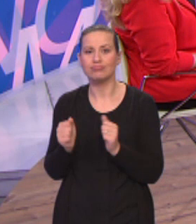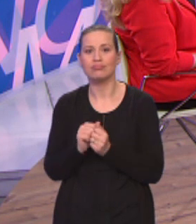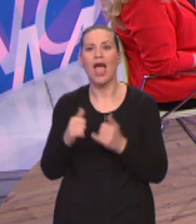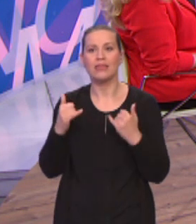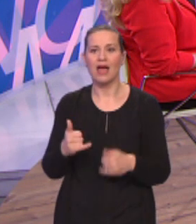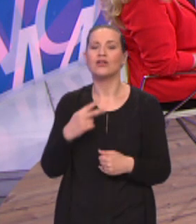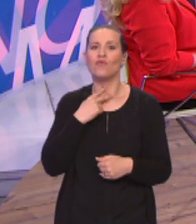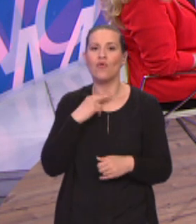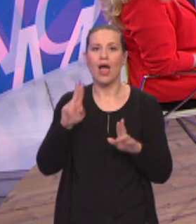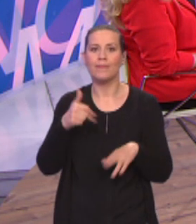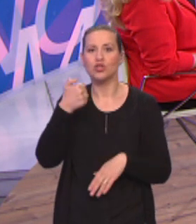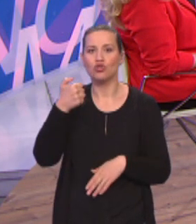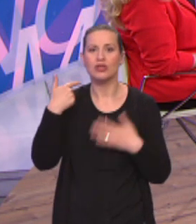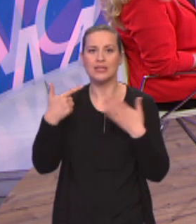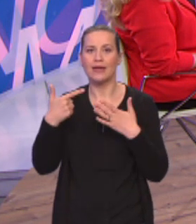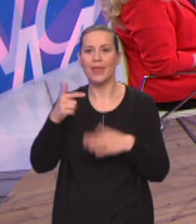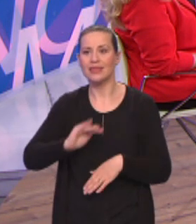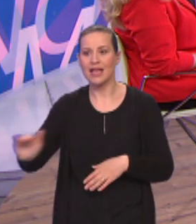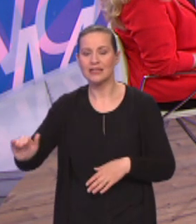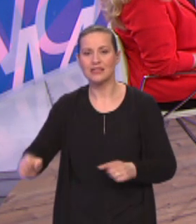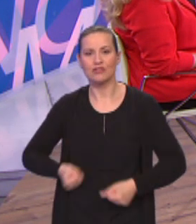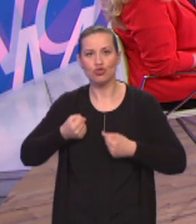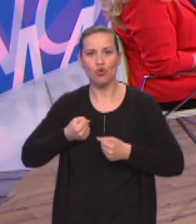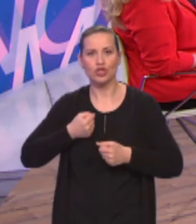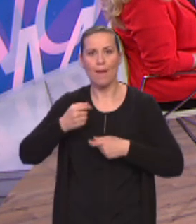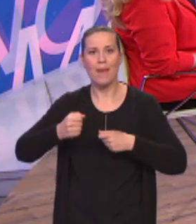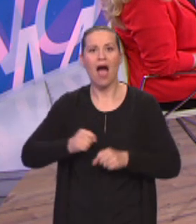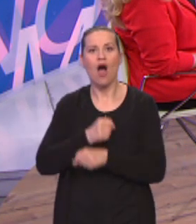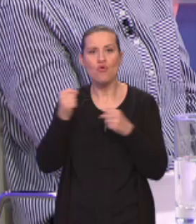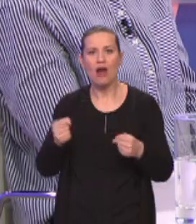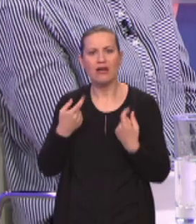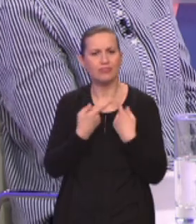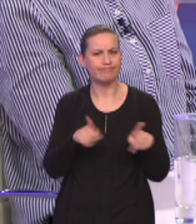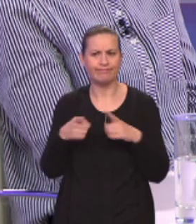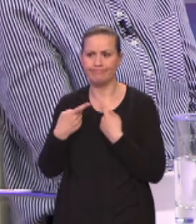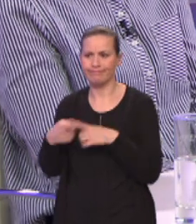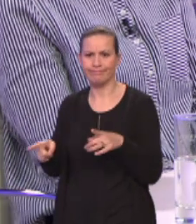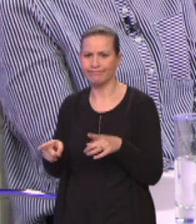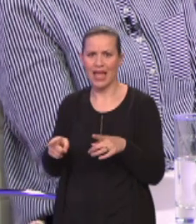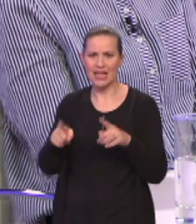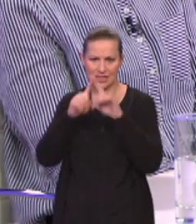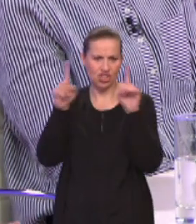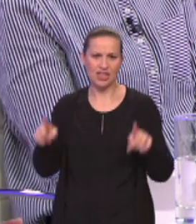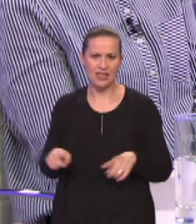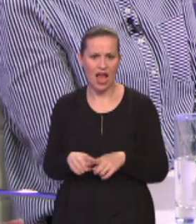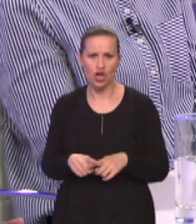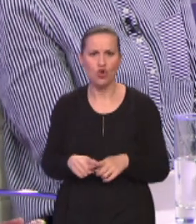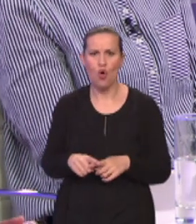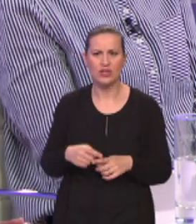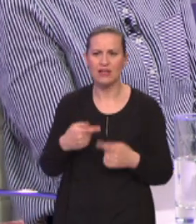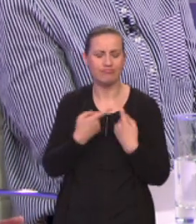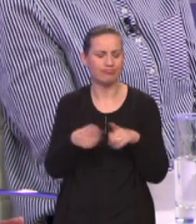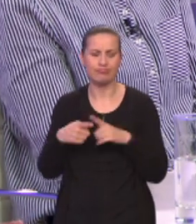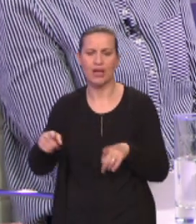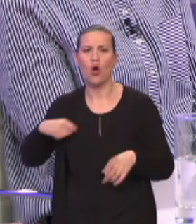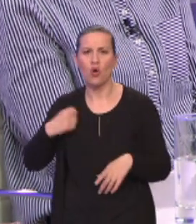Vukovaru imamo 170 djece s teškoćama u razvoju, različitih dijagnoza i dobi. Imamo